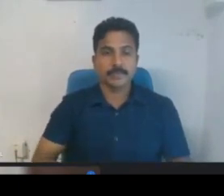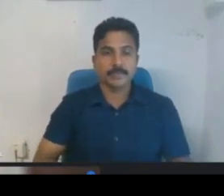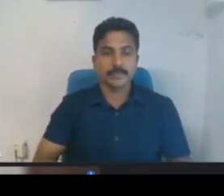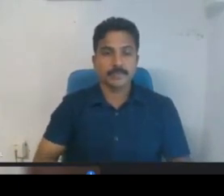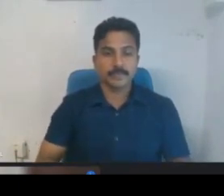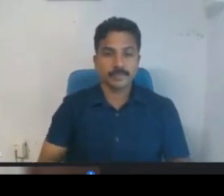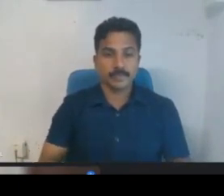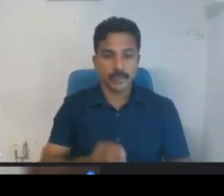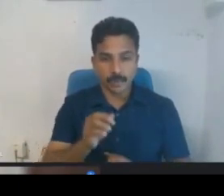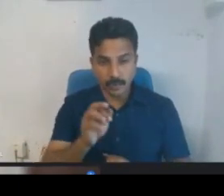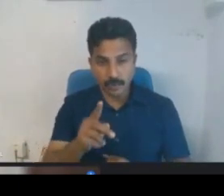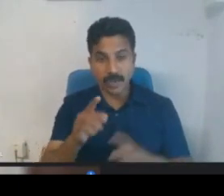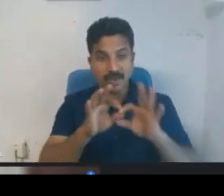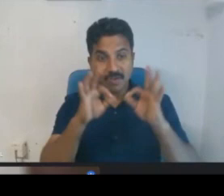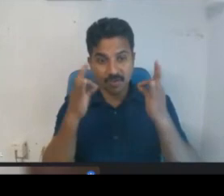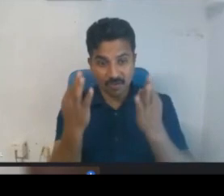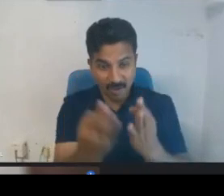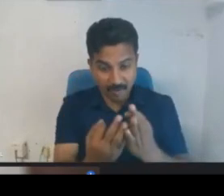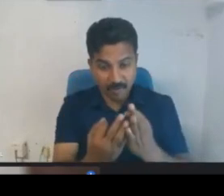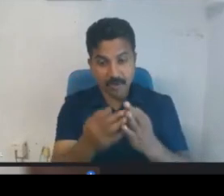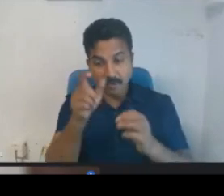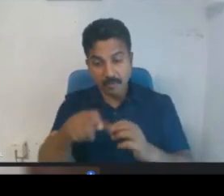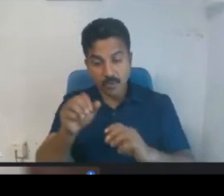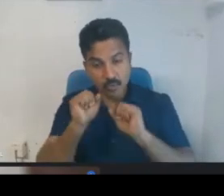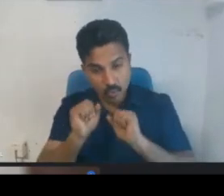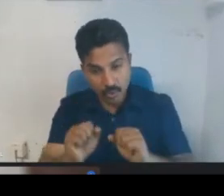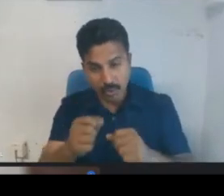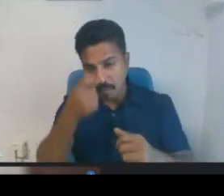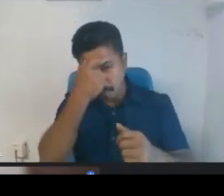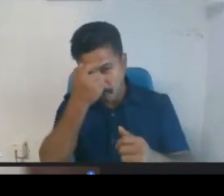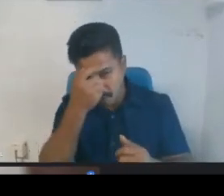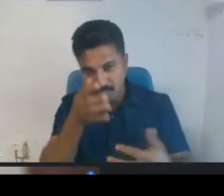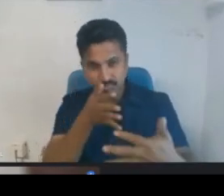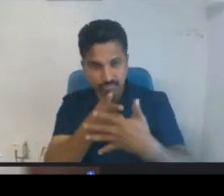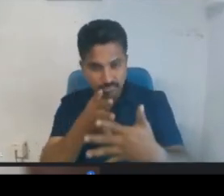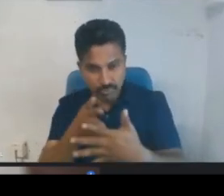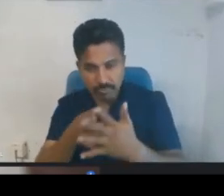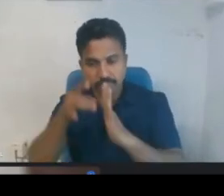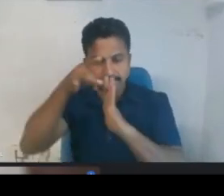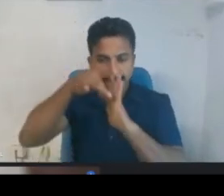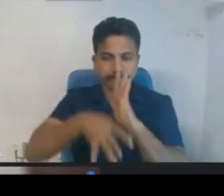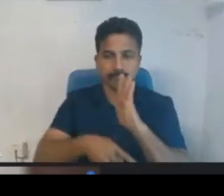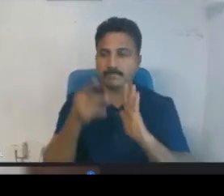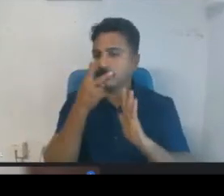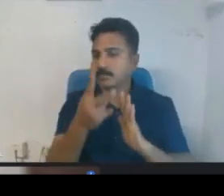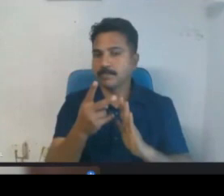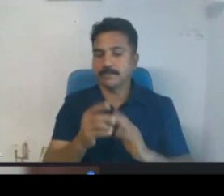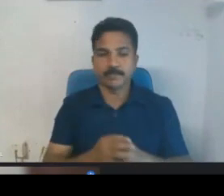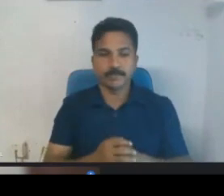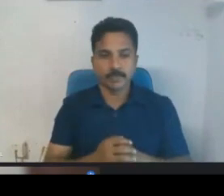സോറി, ഓക്കെ. കുടുംബാംഗങ്ങൾ നേരിടുന്ന പ്രശ്നങ്ങളും വെല്ലുവിളികളുമാണ് നമ്മളടുത്ത് കുറച്ചുകൂടെ ഡീറ്റെയിൽ ആയിട്ട് നോക്കാനായിട്ട്